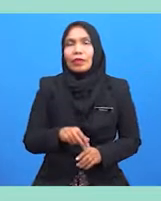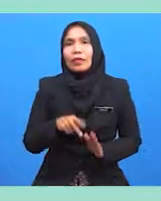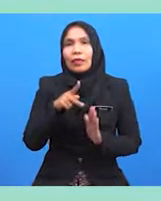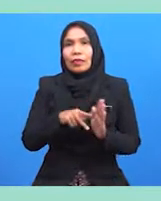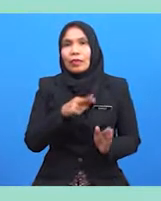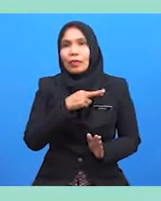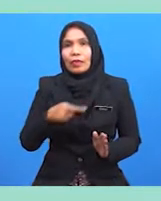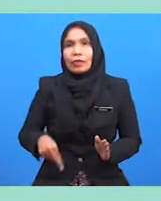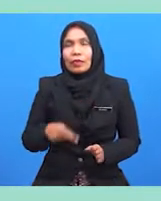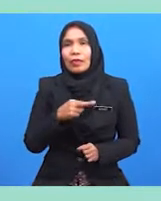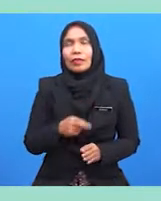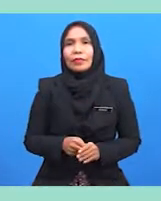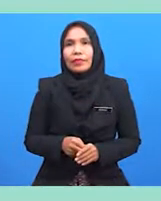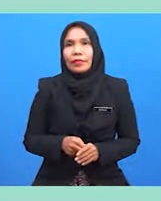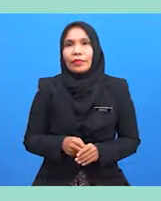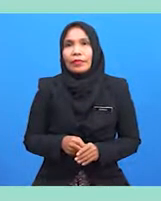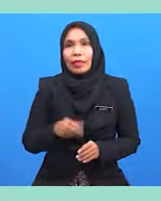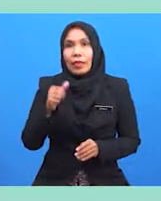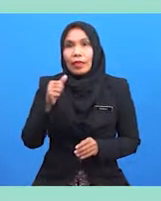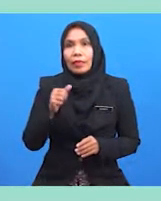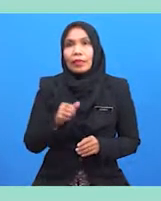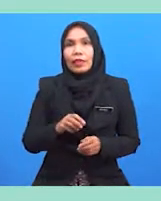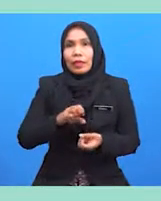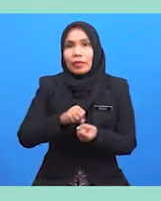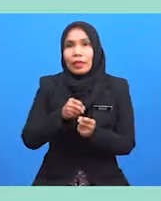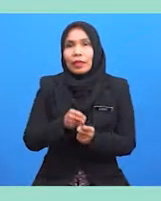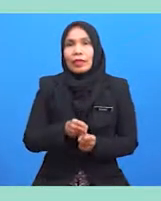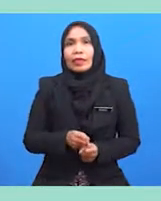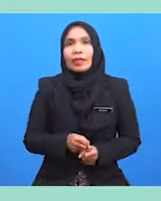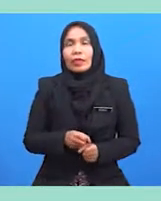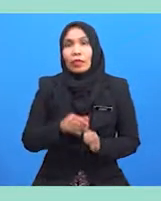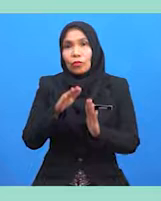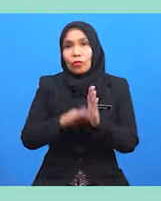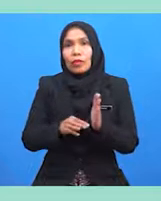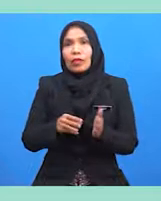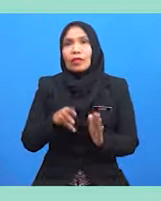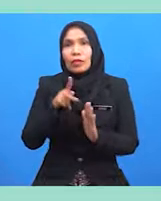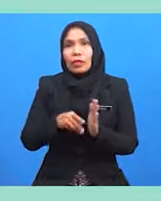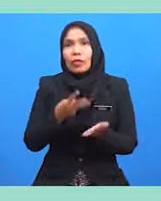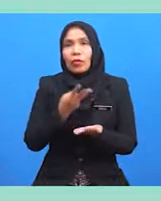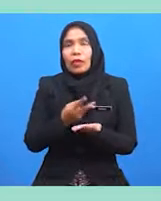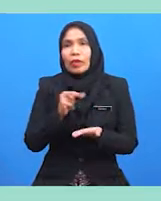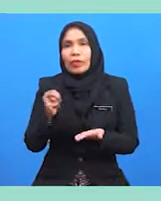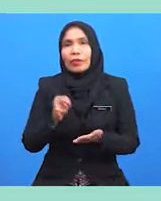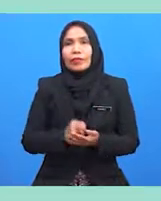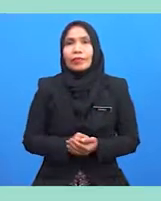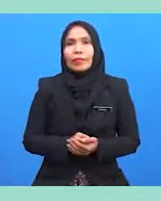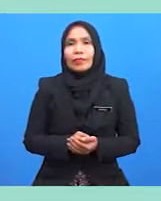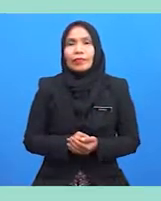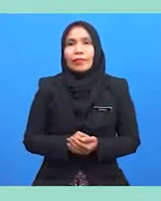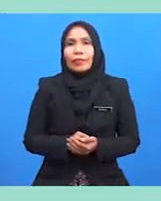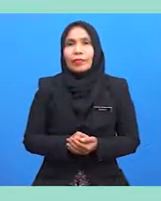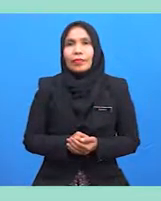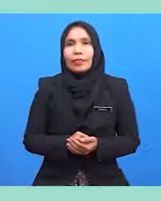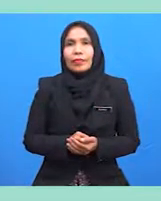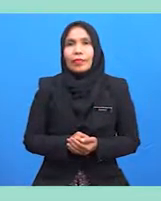Pendahuluan sementara diberi apabila kerajaan mengalami kekurangan hasil akibat kelewatan